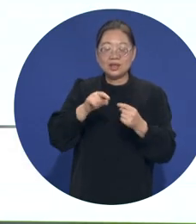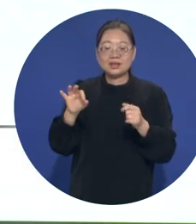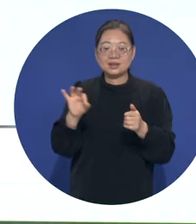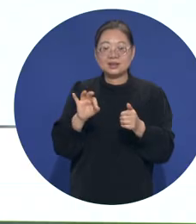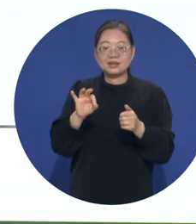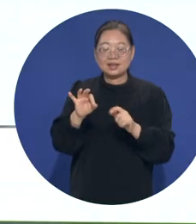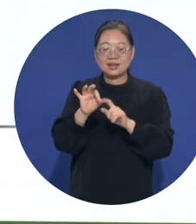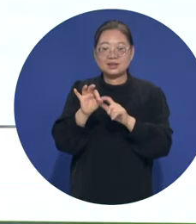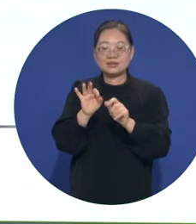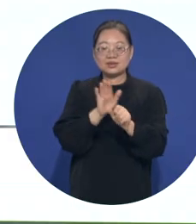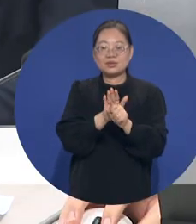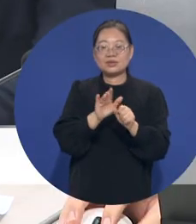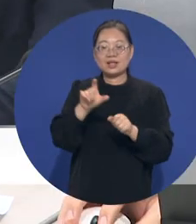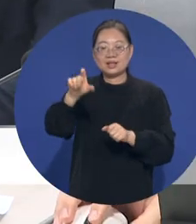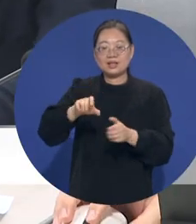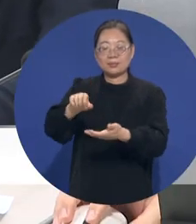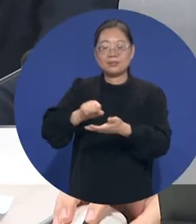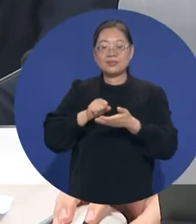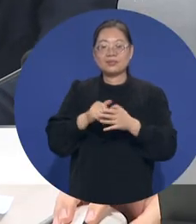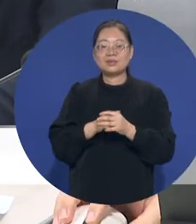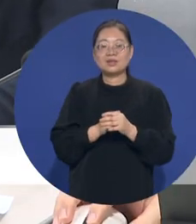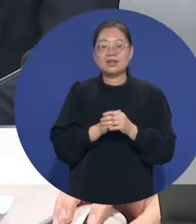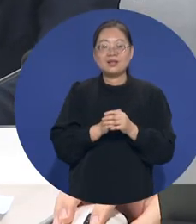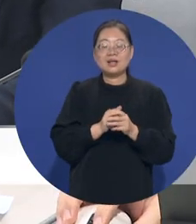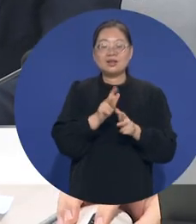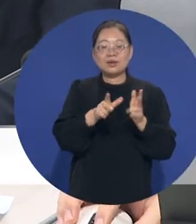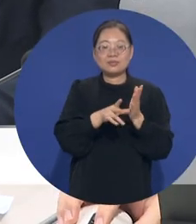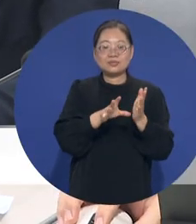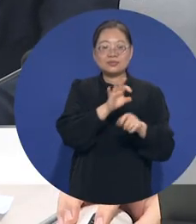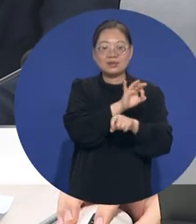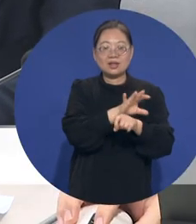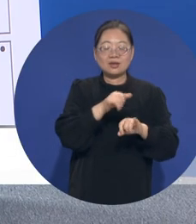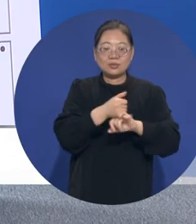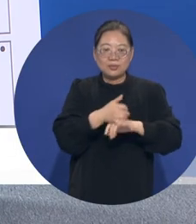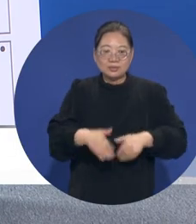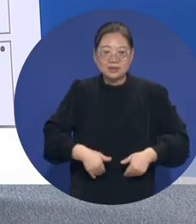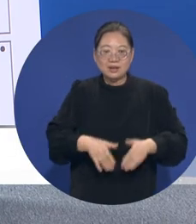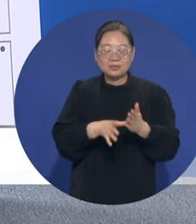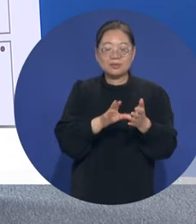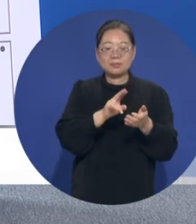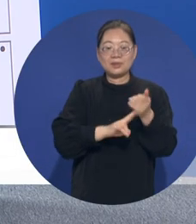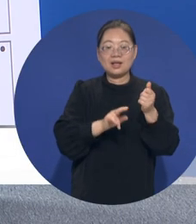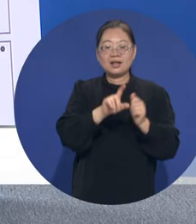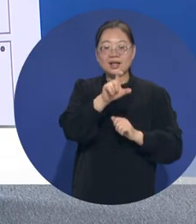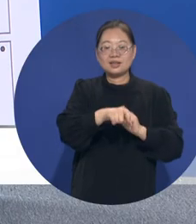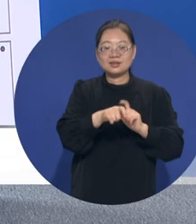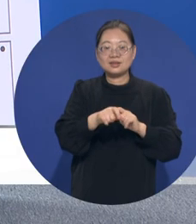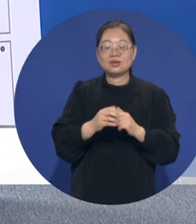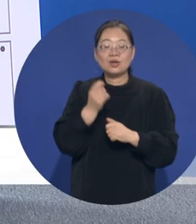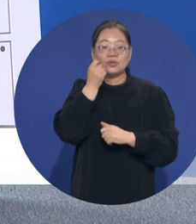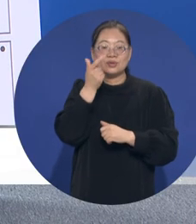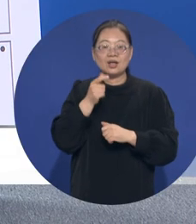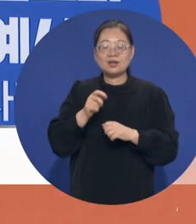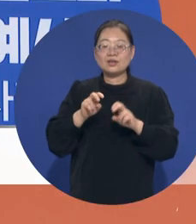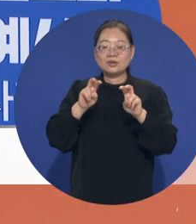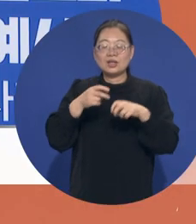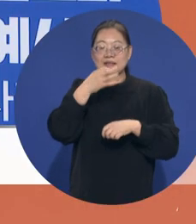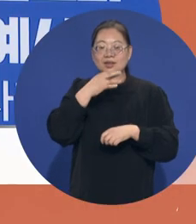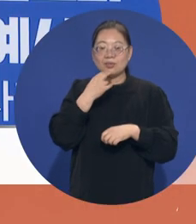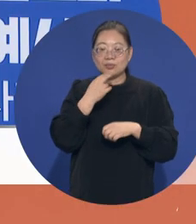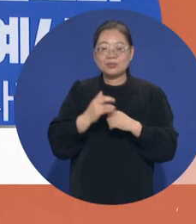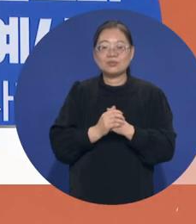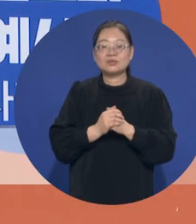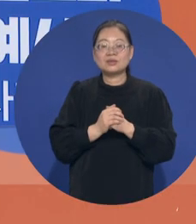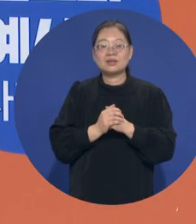위한 카드를 도입합니다. 사은 물품 구매 등 필수 경비 지출용 카드로 6개월 무이자의 연회비와 보증료가 없고